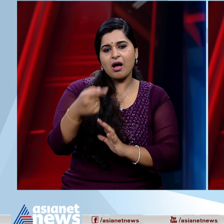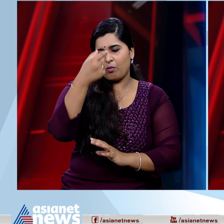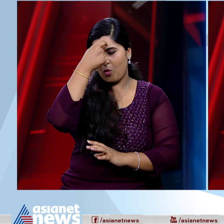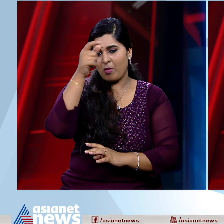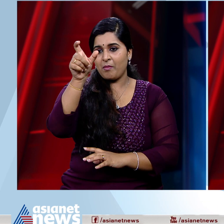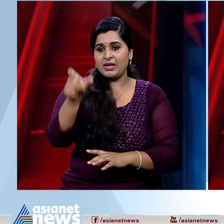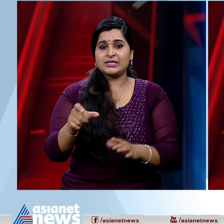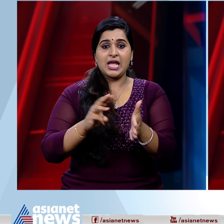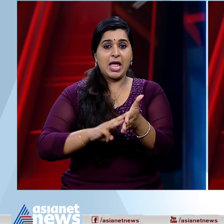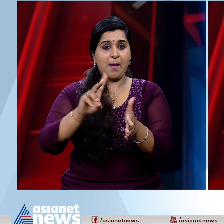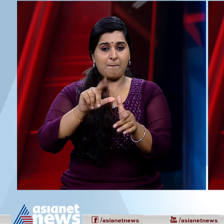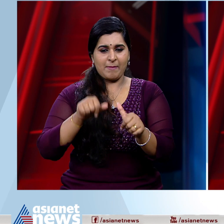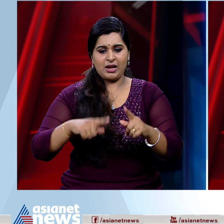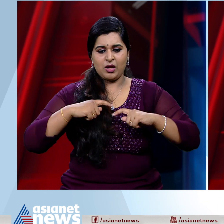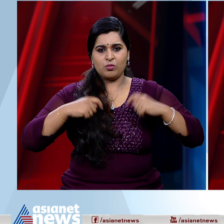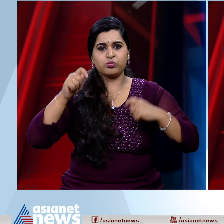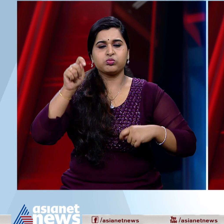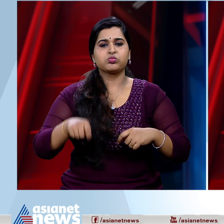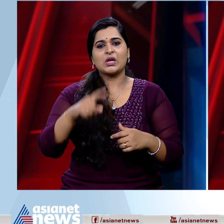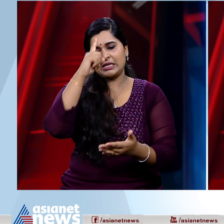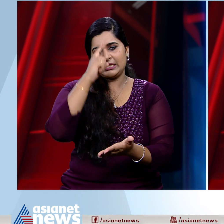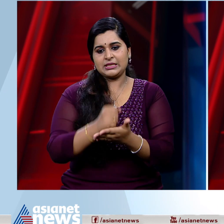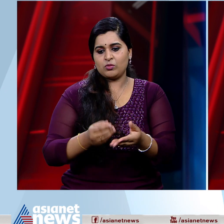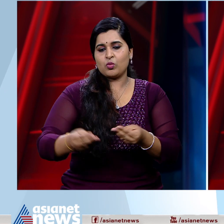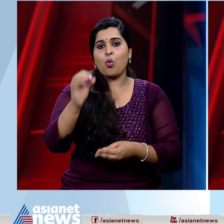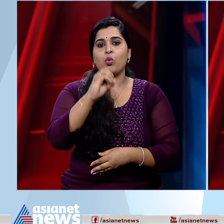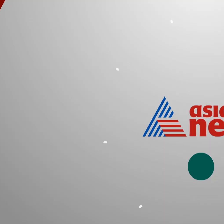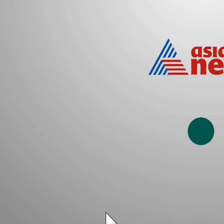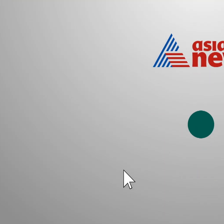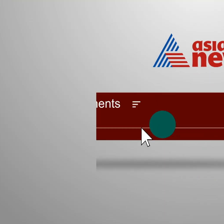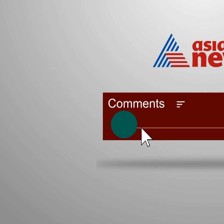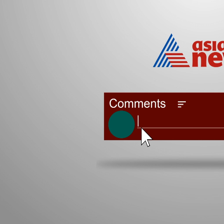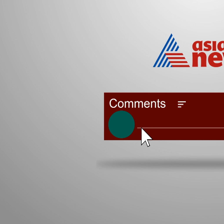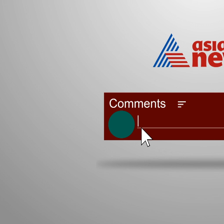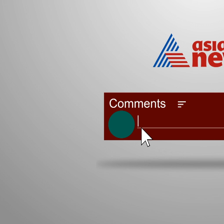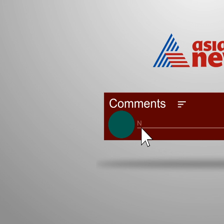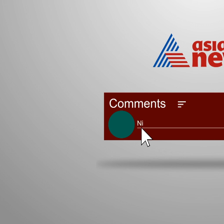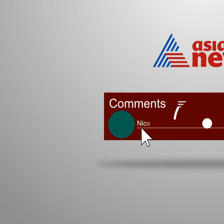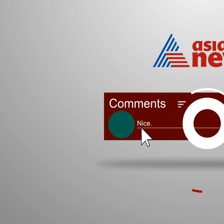എംഎൽഎയുടെ മുൻകൂർ ജാമ്യാപേക്ഷയിൽ വിധി 20-ന്. കമലേഷാണ് വിശദാംശങ്ങൾ നൽകിയത്.